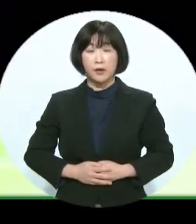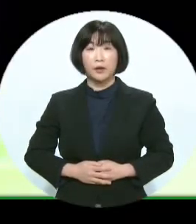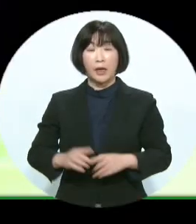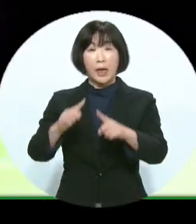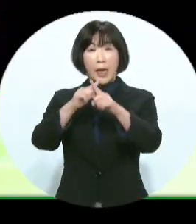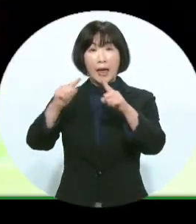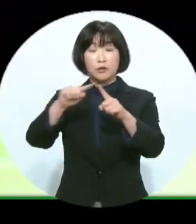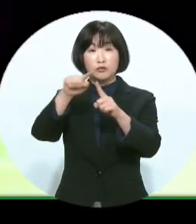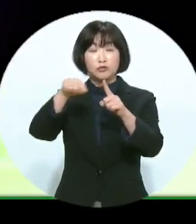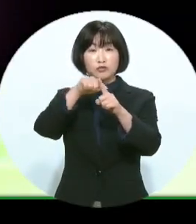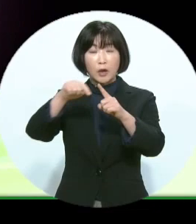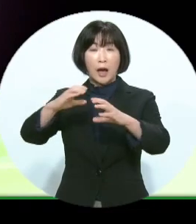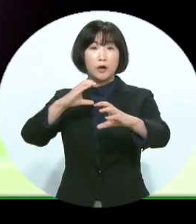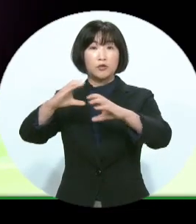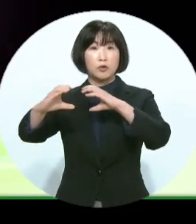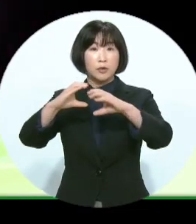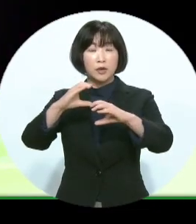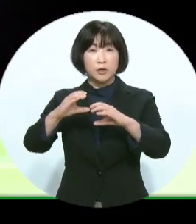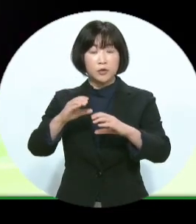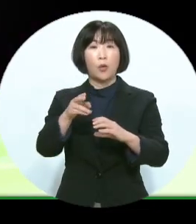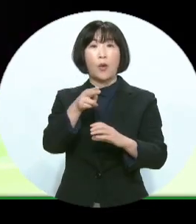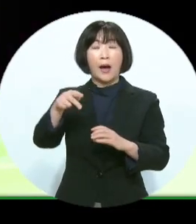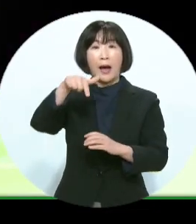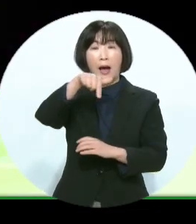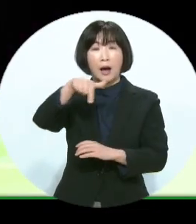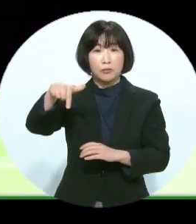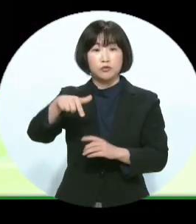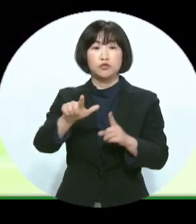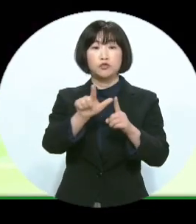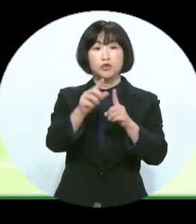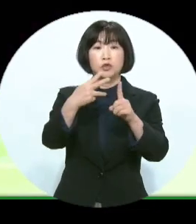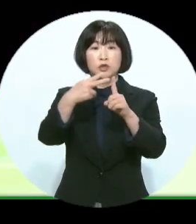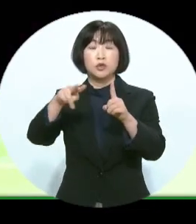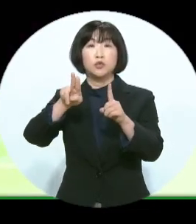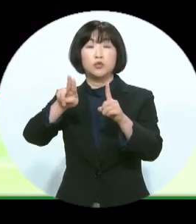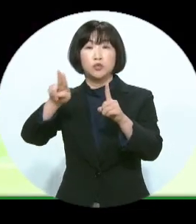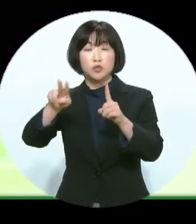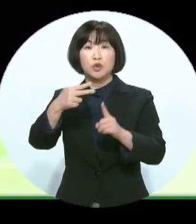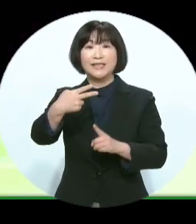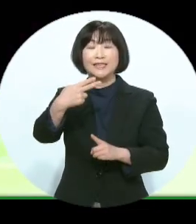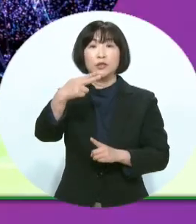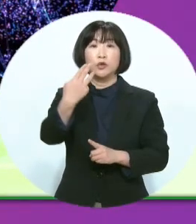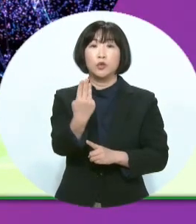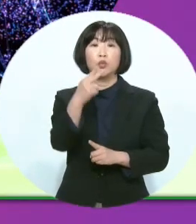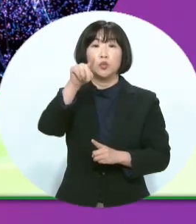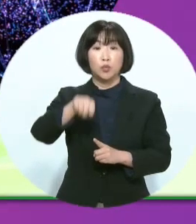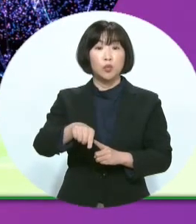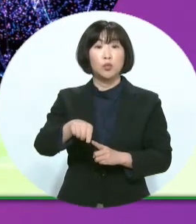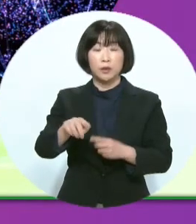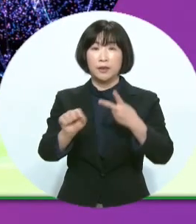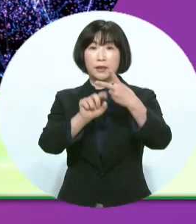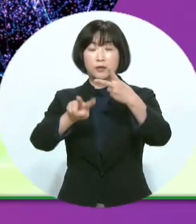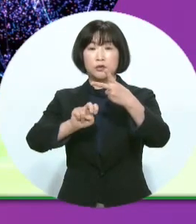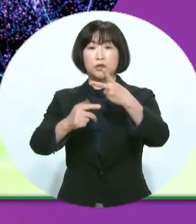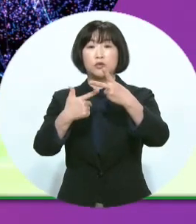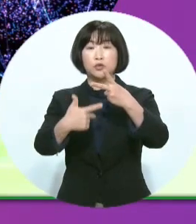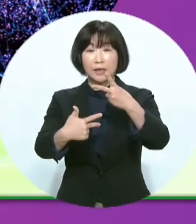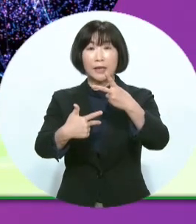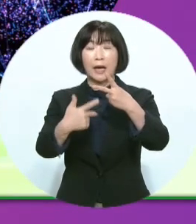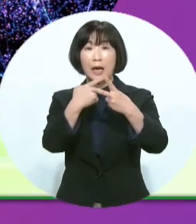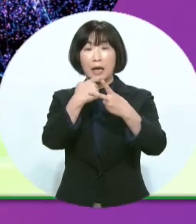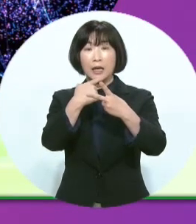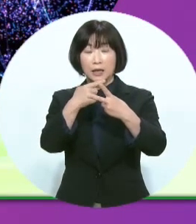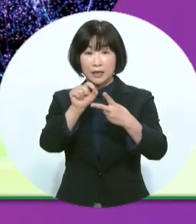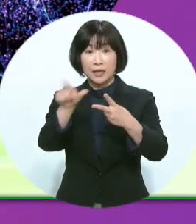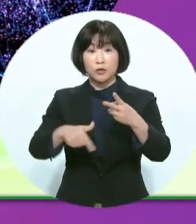XR コミュニケーションハブニューでは今月27日月曜日まで新宿を舞台に未来都